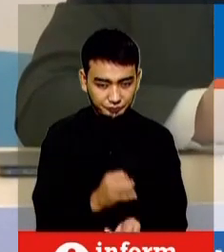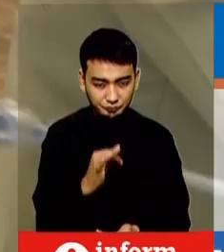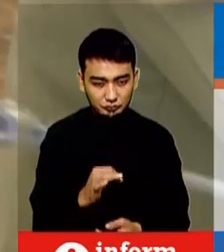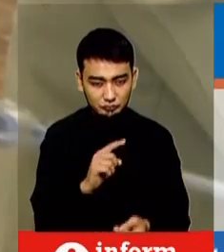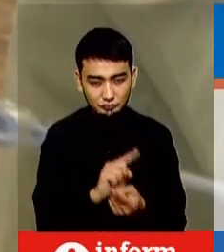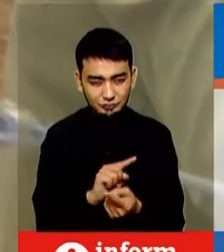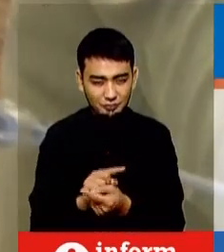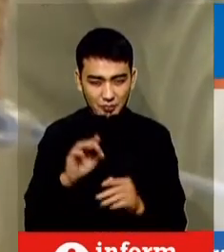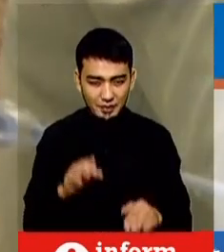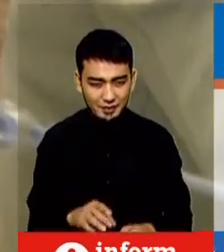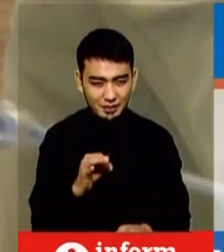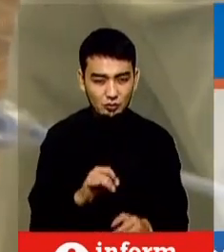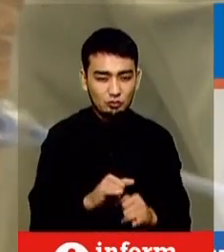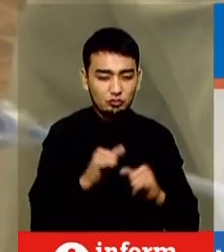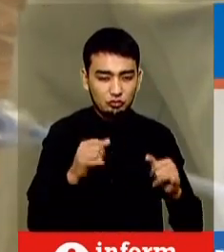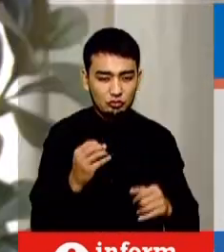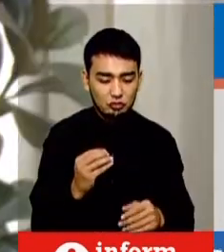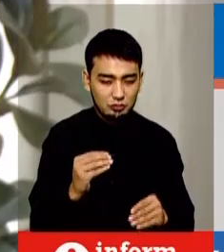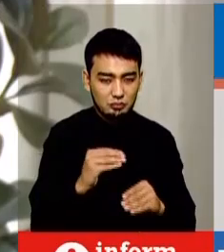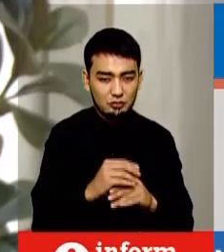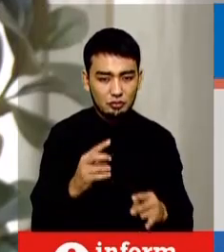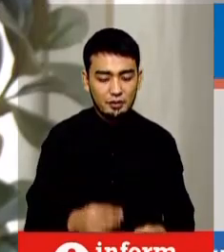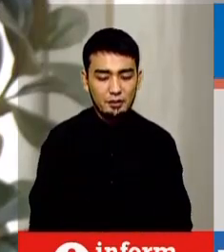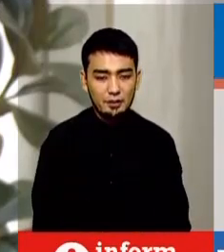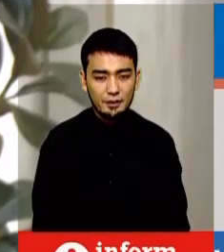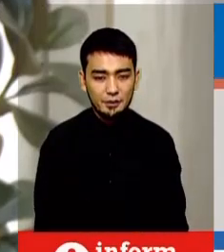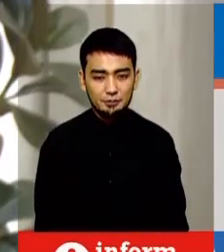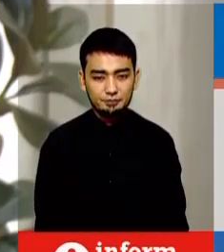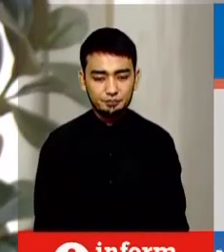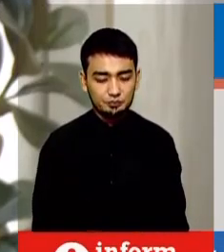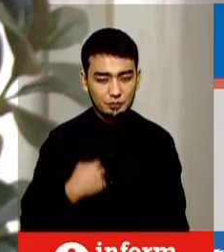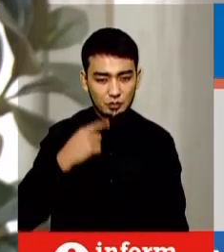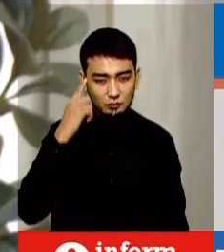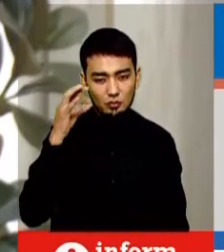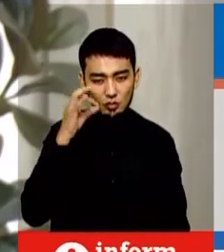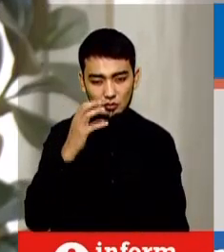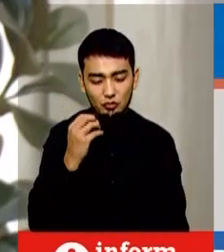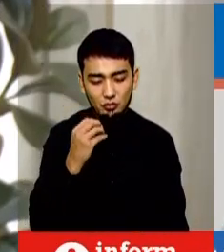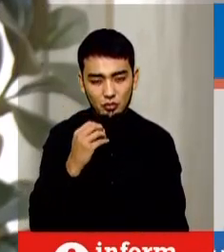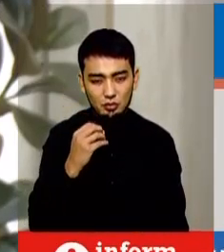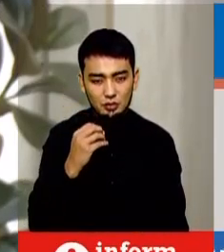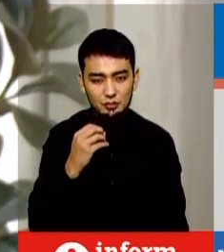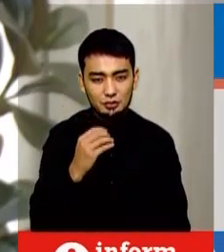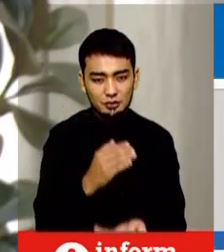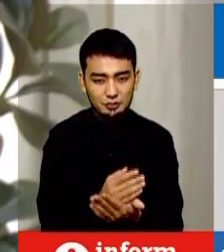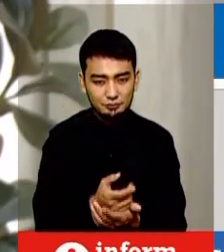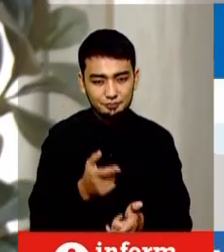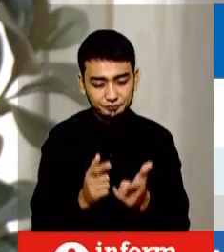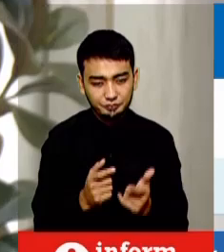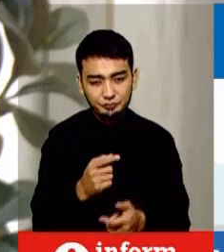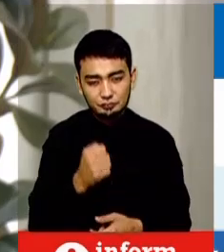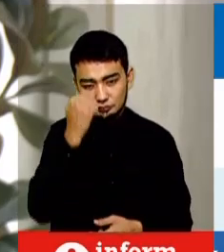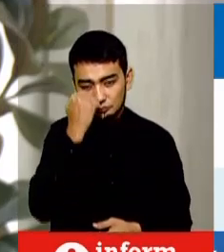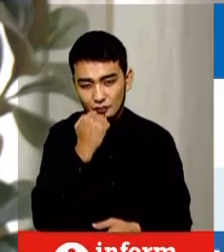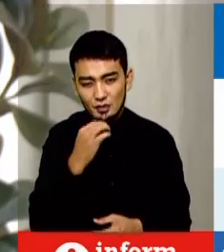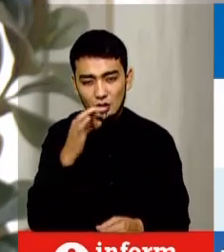что необходимо увеличить долю в отрасли. Потенциал, мы считаем, что существует, конечно, также благодаря тому, что